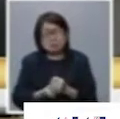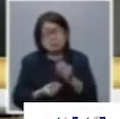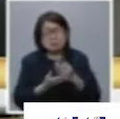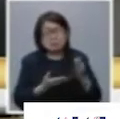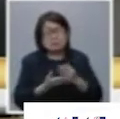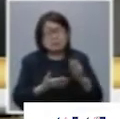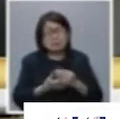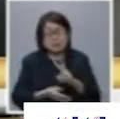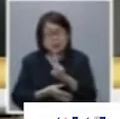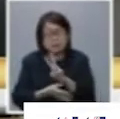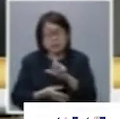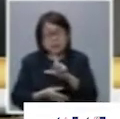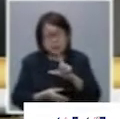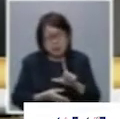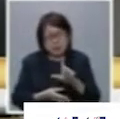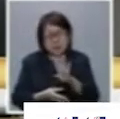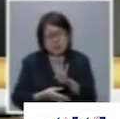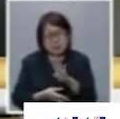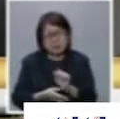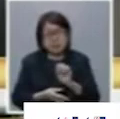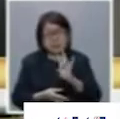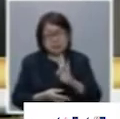2,470,000 ล้านบาท